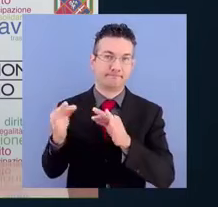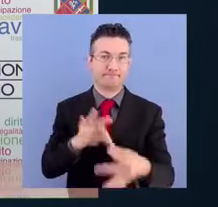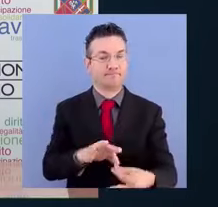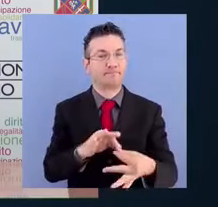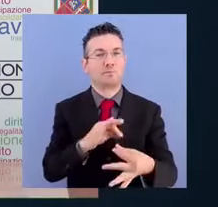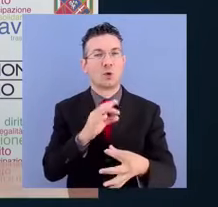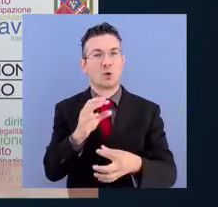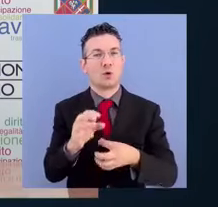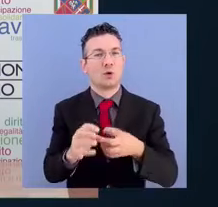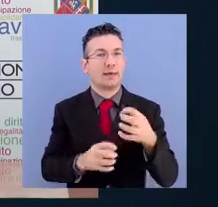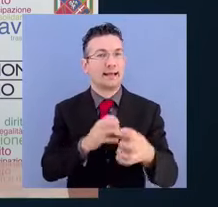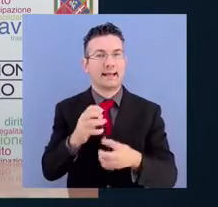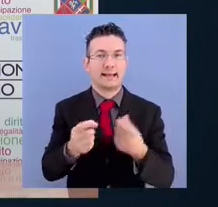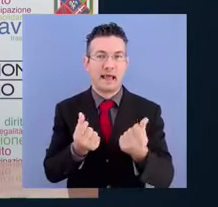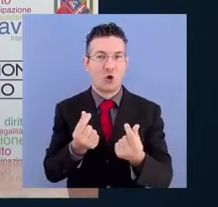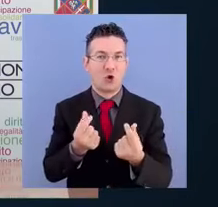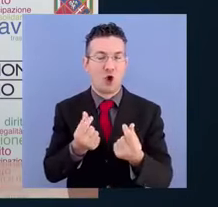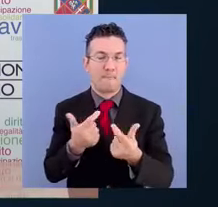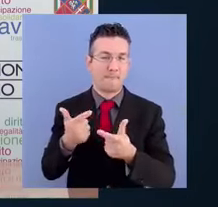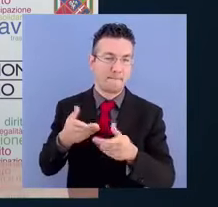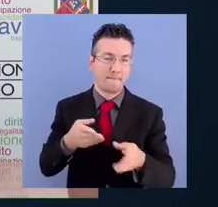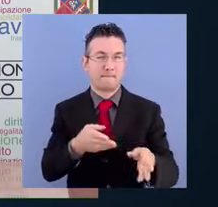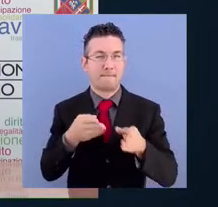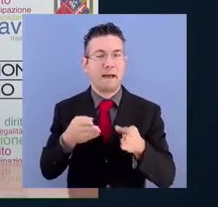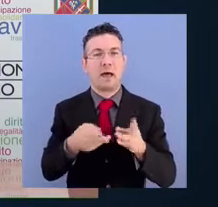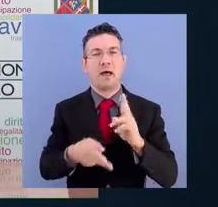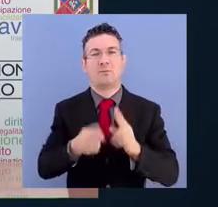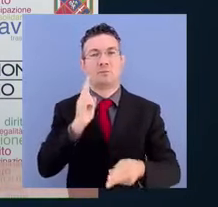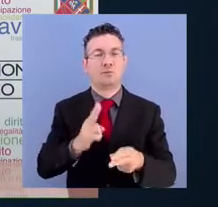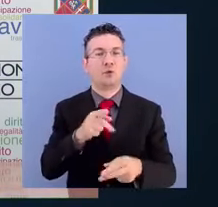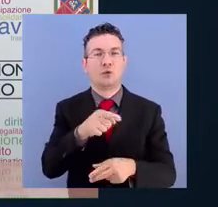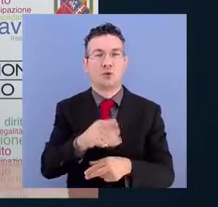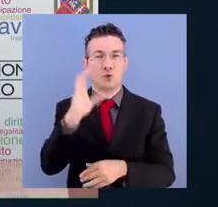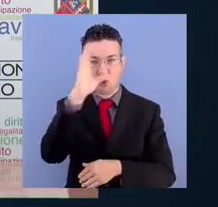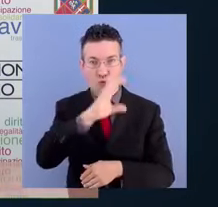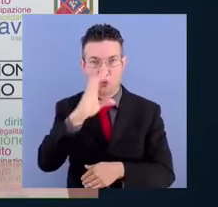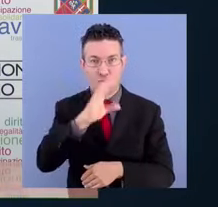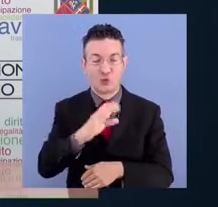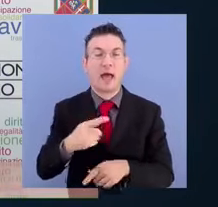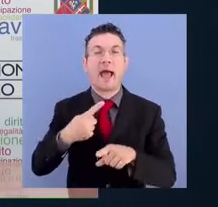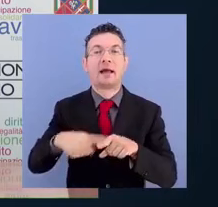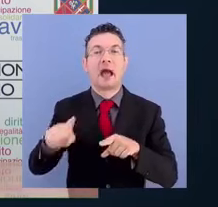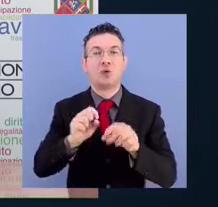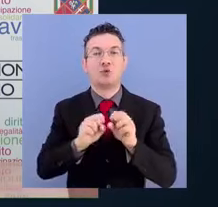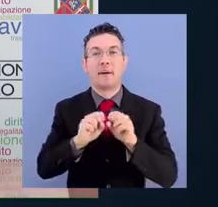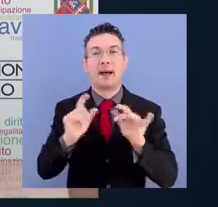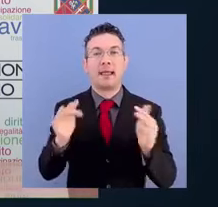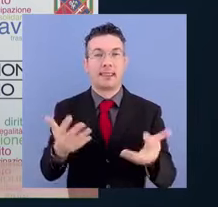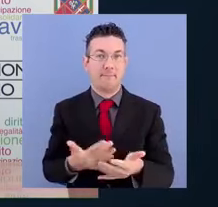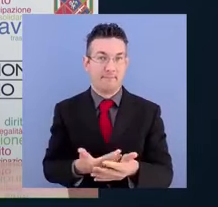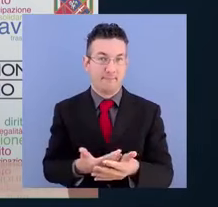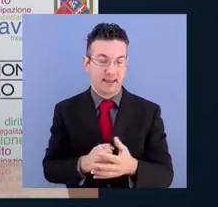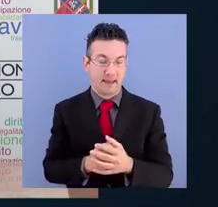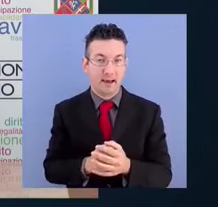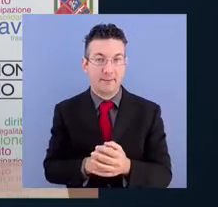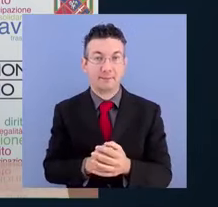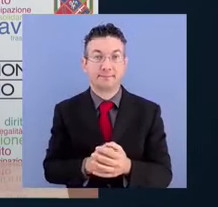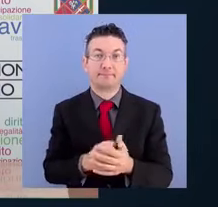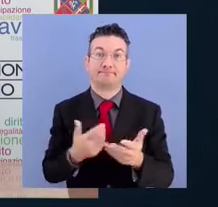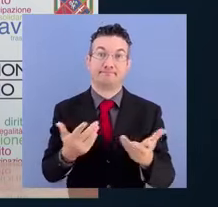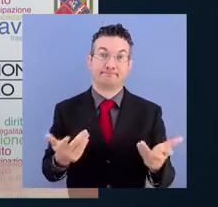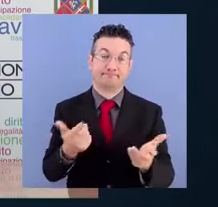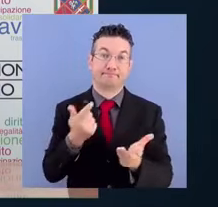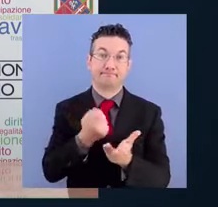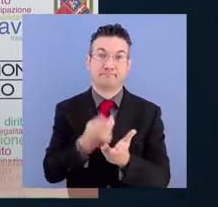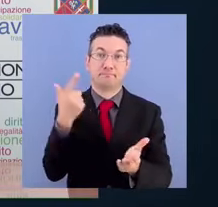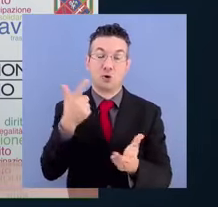ha portato al settore più colpito che appunto il il turismo è ed è importante